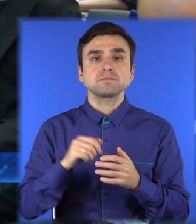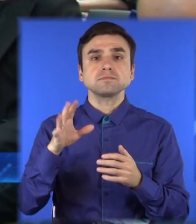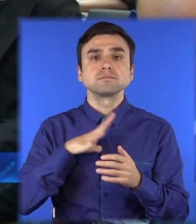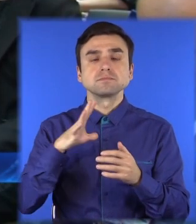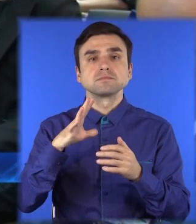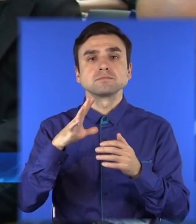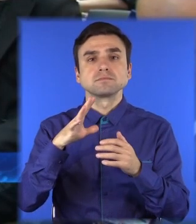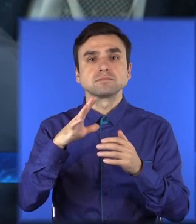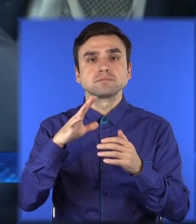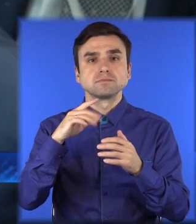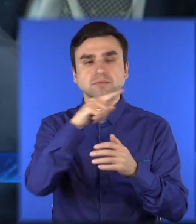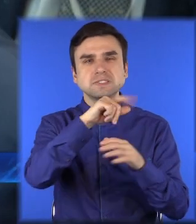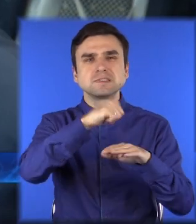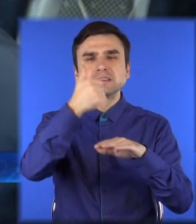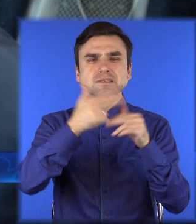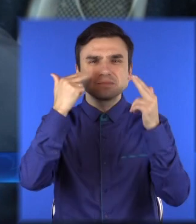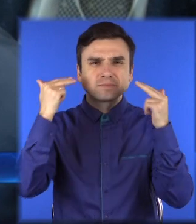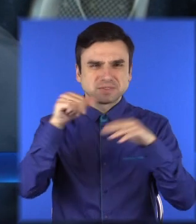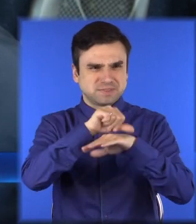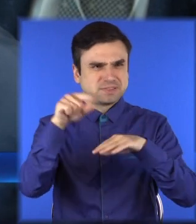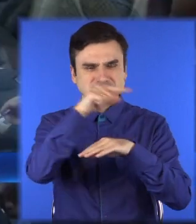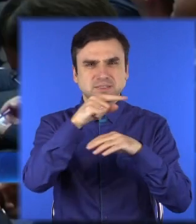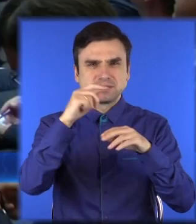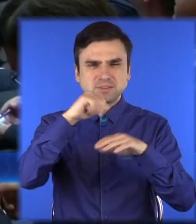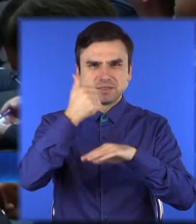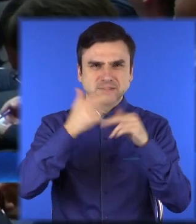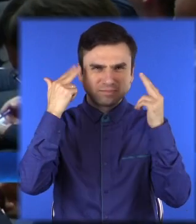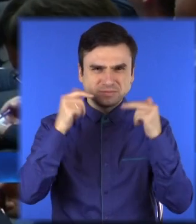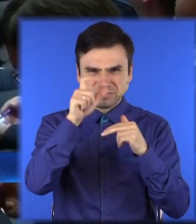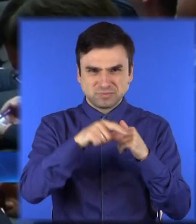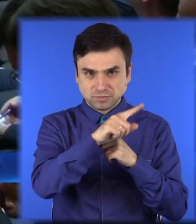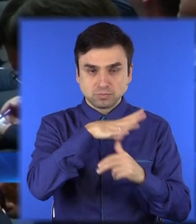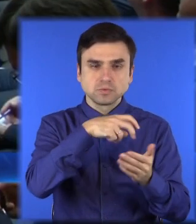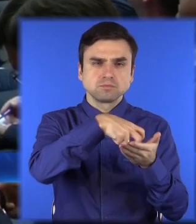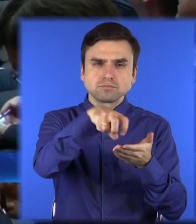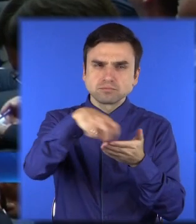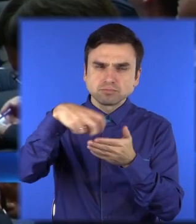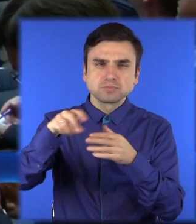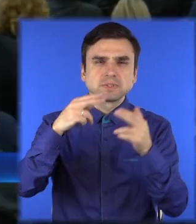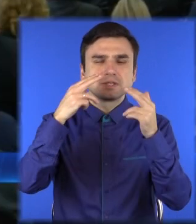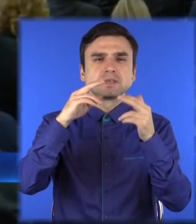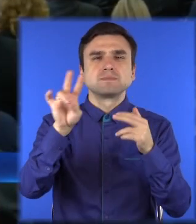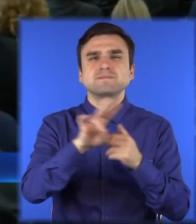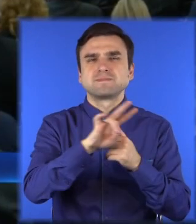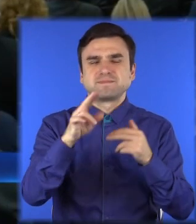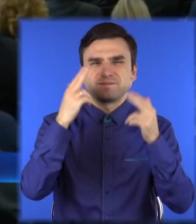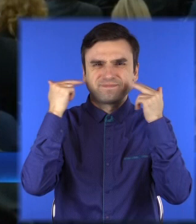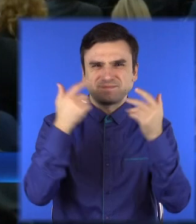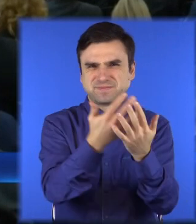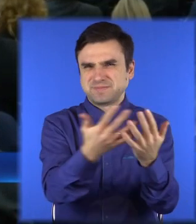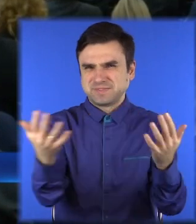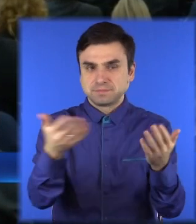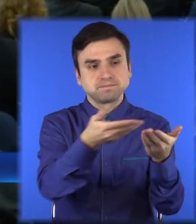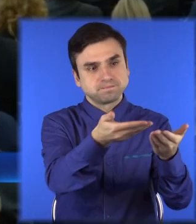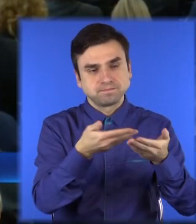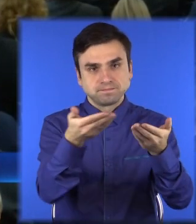взяти участь у соборі ієрархам УПЦ Київського патріархату, Української автокефальної православної церкви та ієрархам